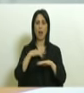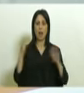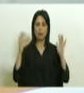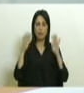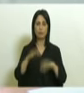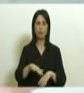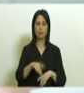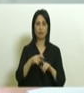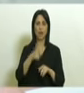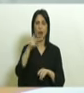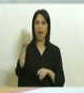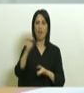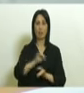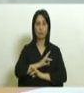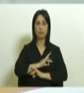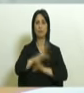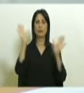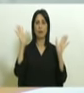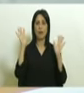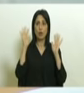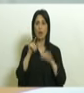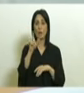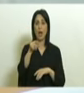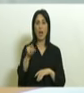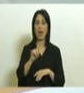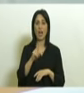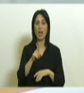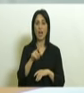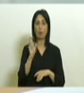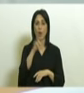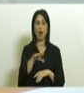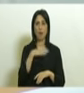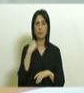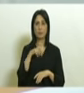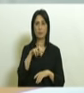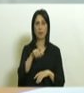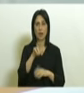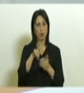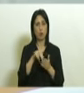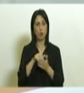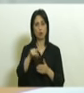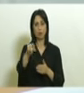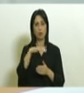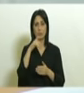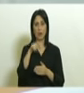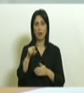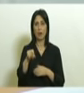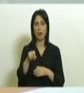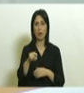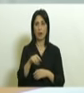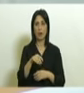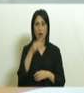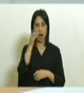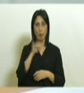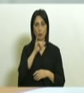წინ, გავრილოვის შემოსვლაზე აღშფოთებული. იმ ხალხთან რატო არ მიხვედით? ბოდიში რატო არ მოუხადეთ?